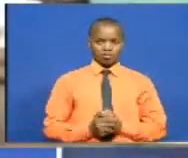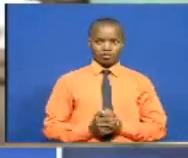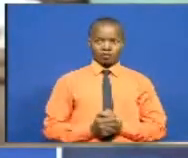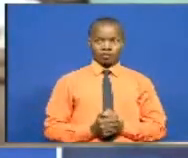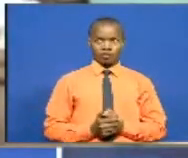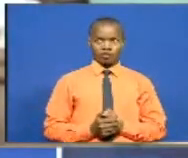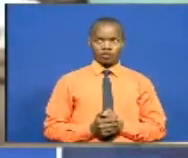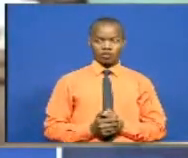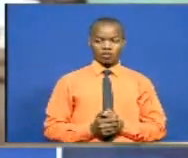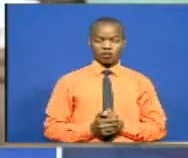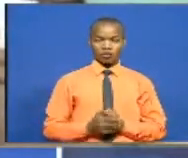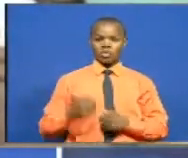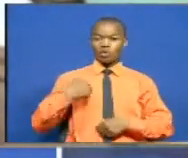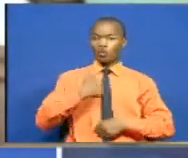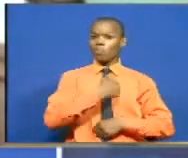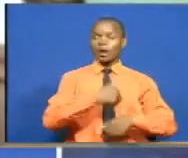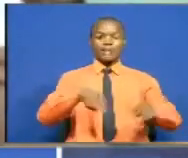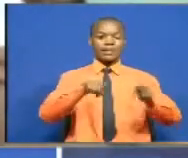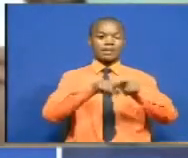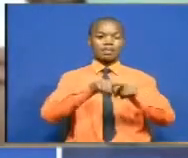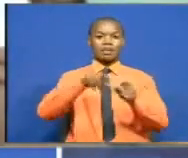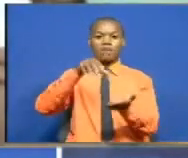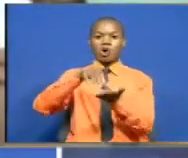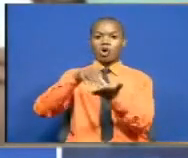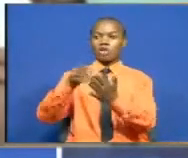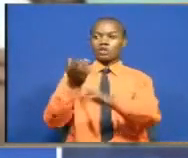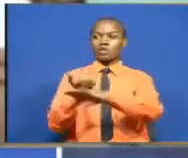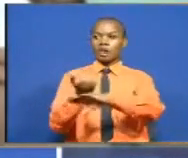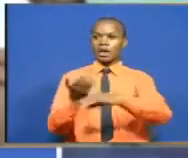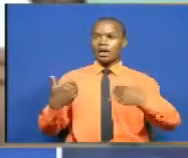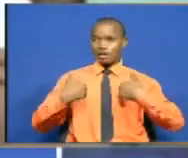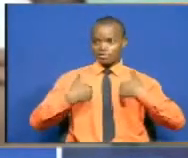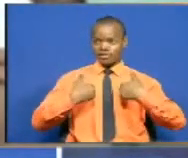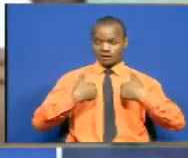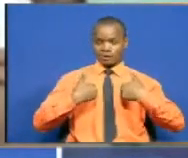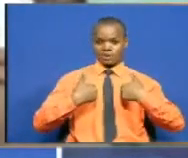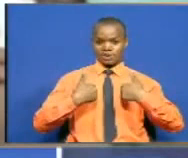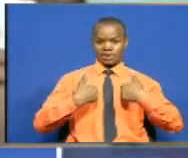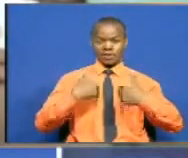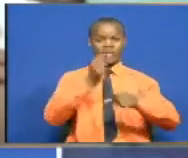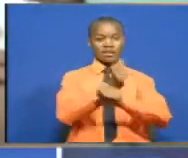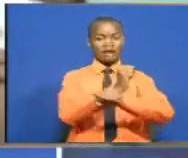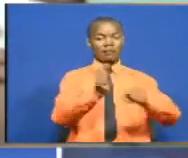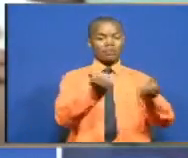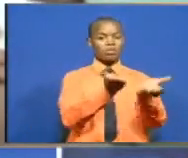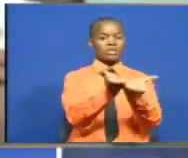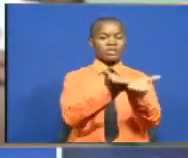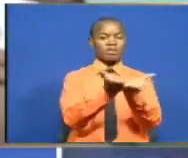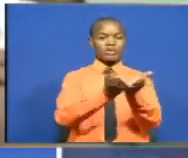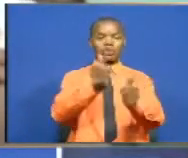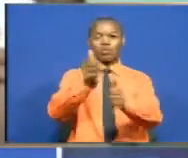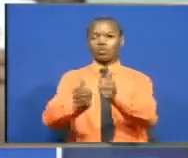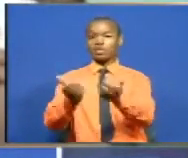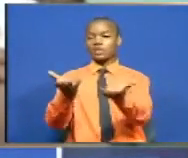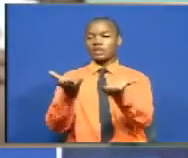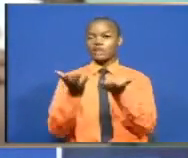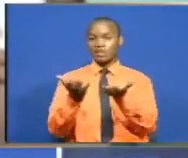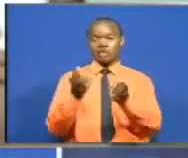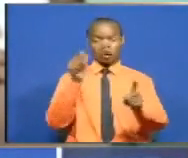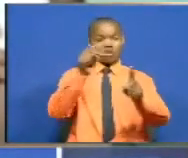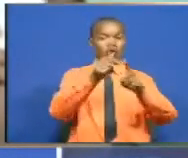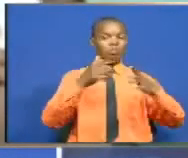tunapitia kwa ile hali ngumu kama counties. Hatuwezi tukapeana huduma ambazo zinatakikana